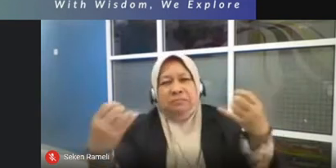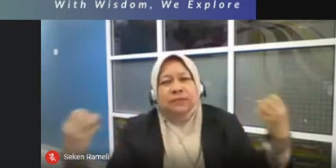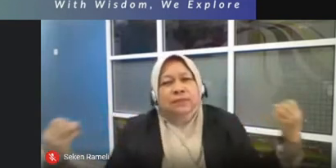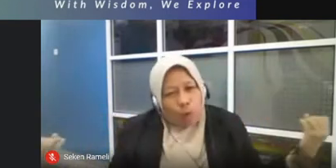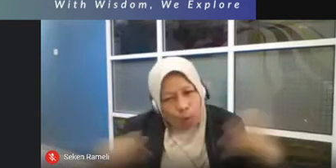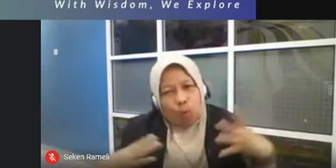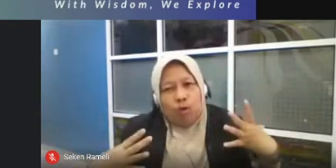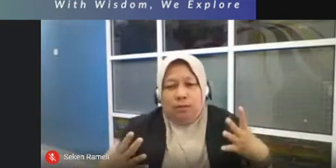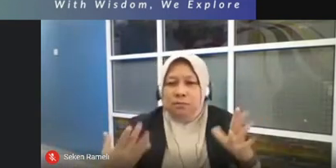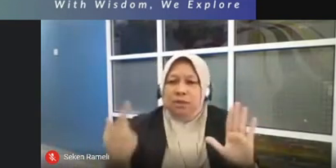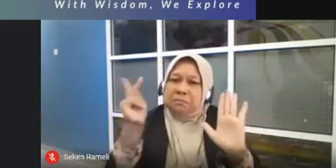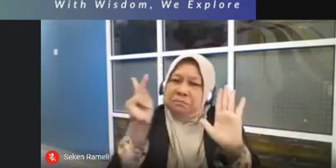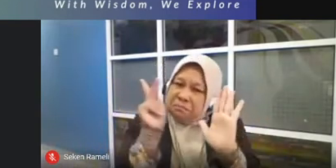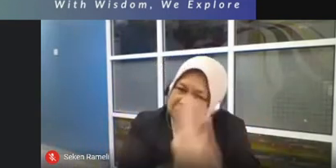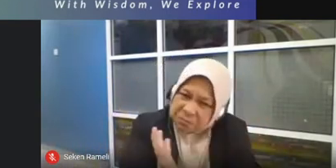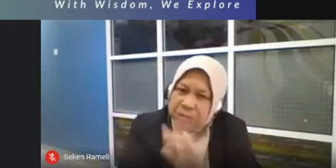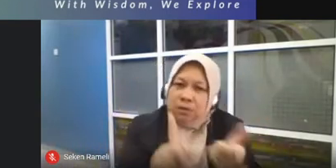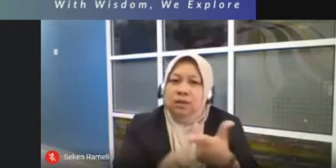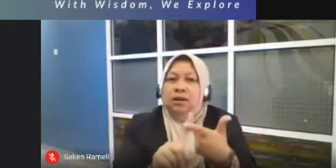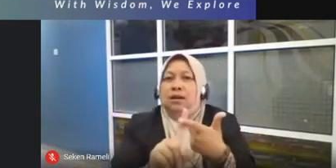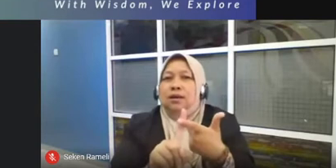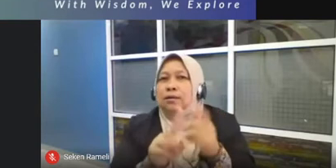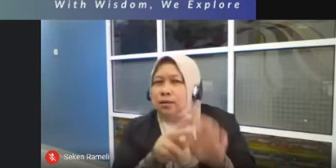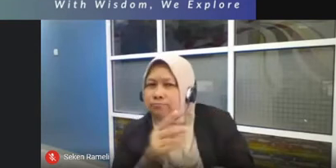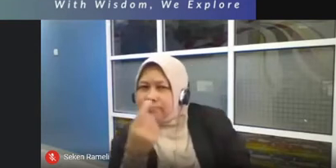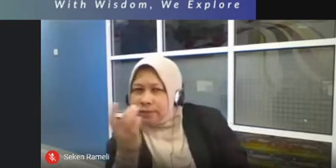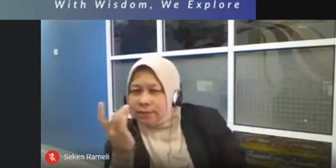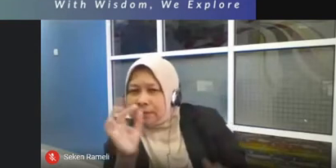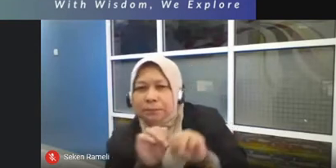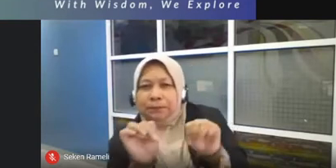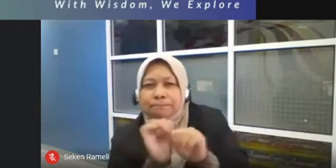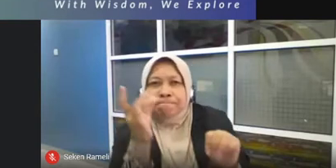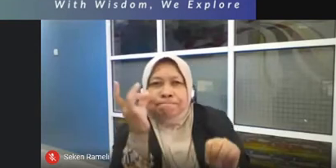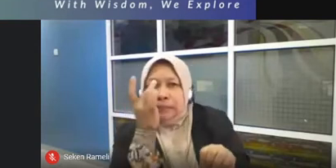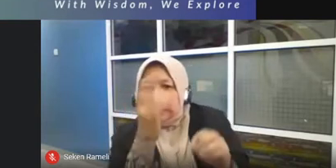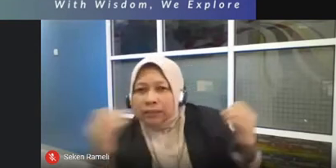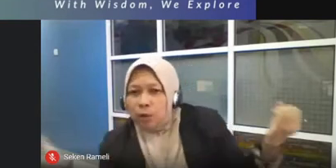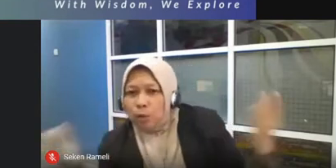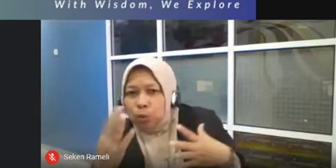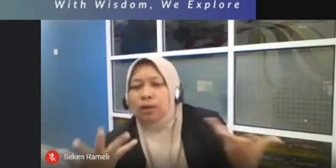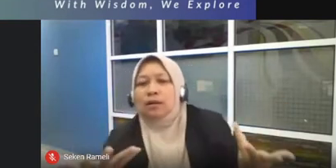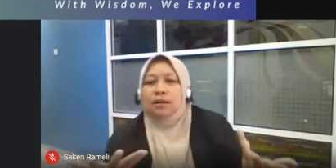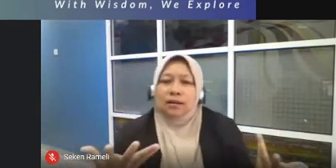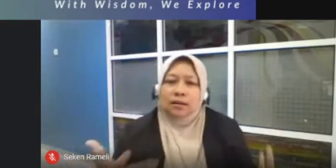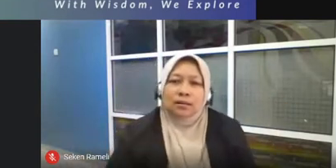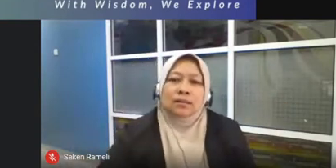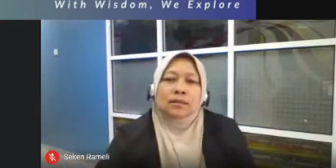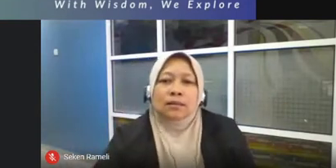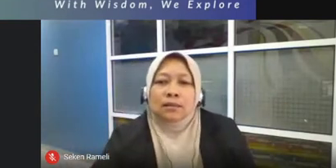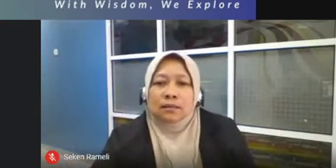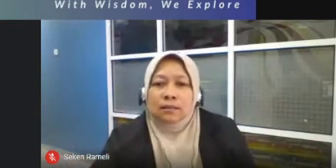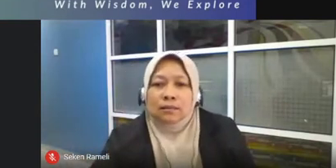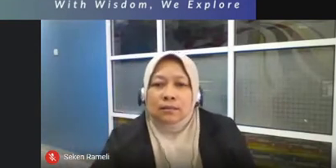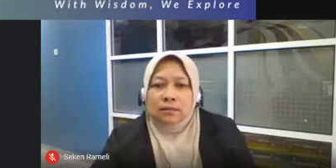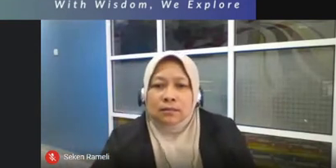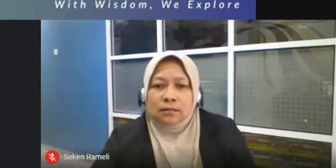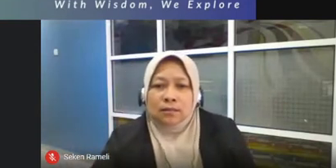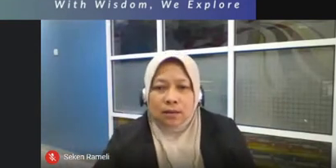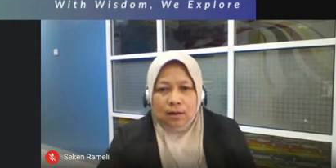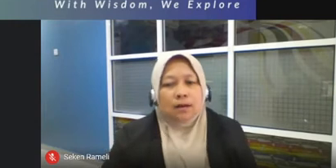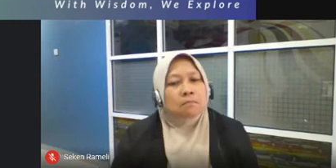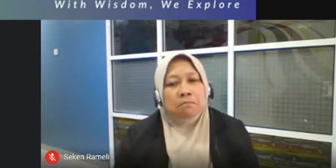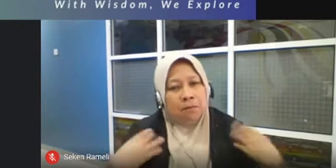fraud, murder ataupun stalker, stalker dekat takut juga stalker yang dekat Facebook kita ke, dekat media sosial dan